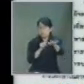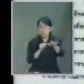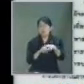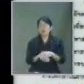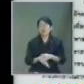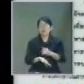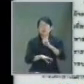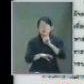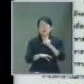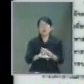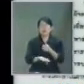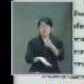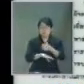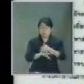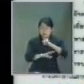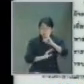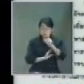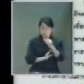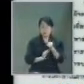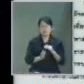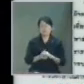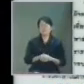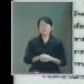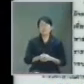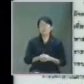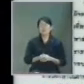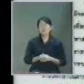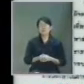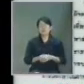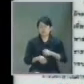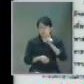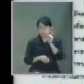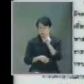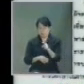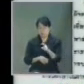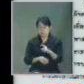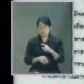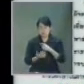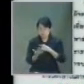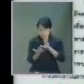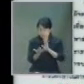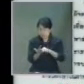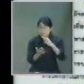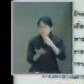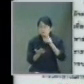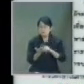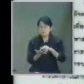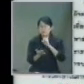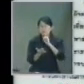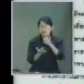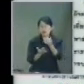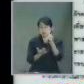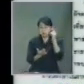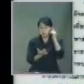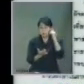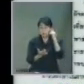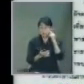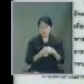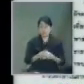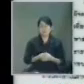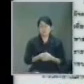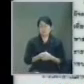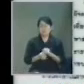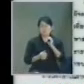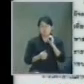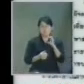คือศึกษาธิการจังหวัดแบบเดิมเนี่ยนะครับให้รีบรวบรวมในหนังสืออ้างอะไรรู้ไหมครับแหมท่านนายกนโย